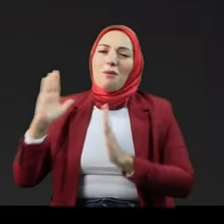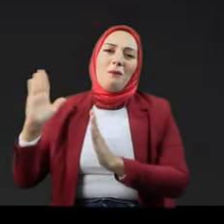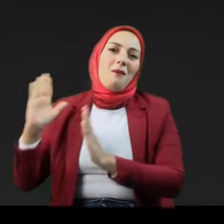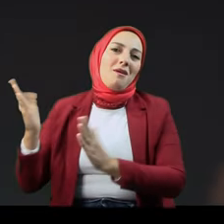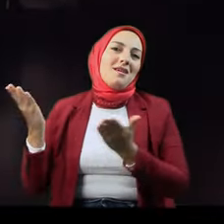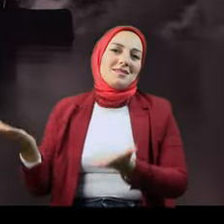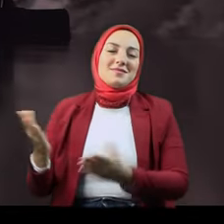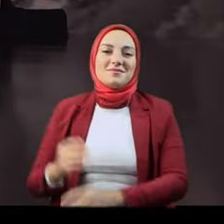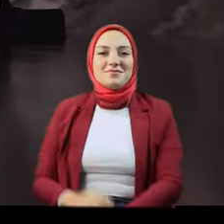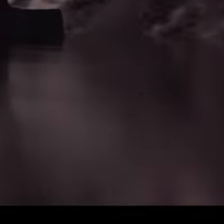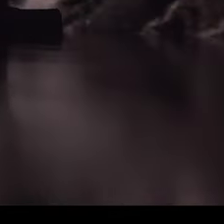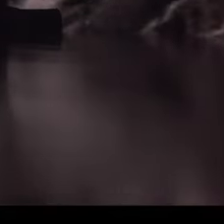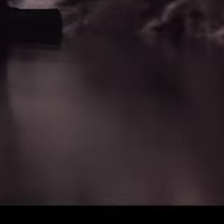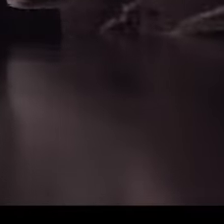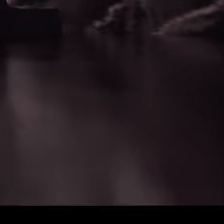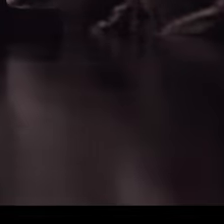her